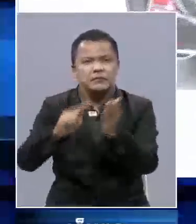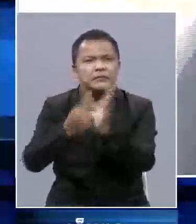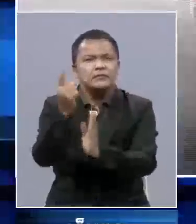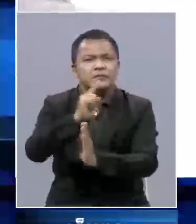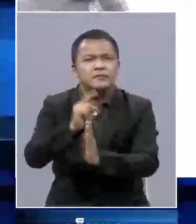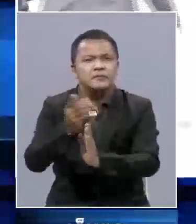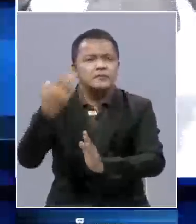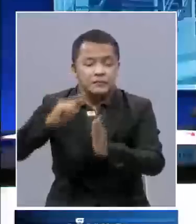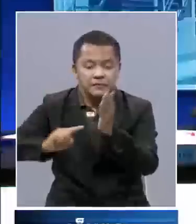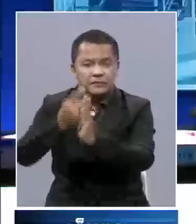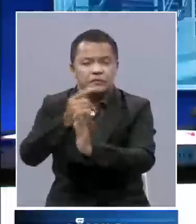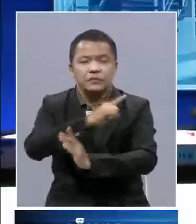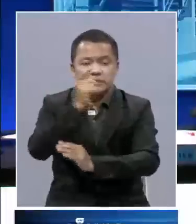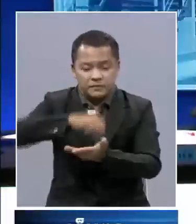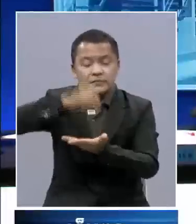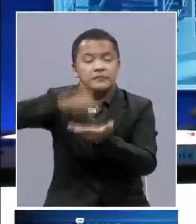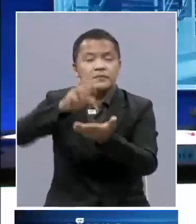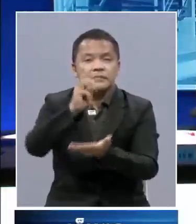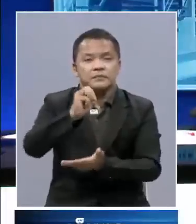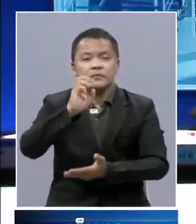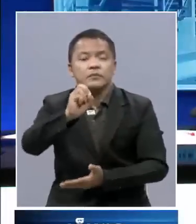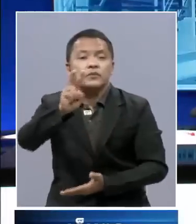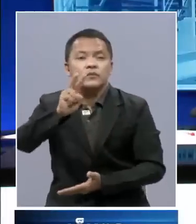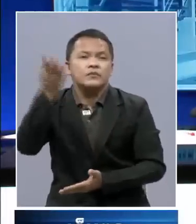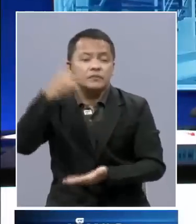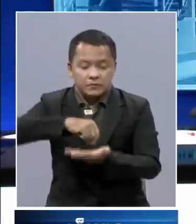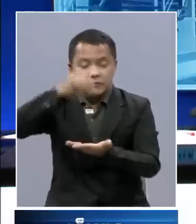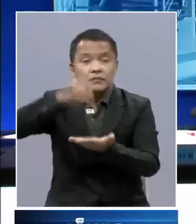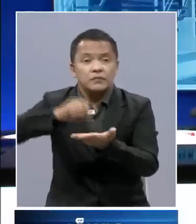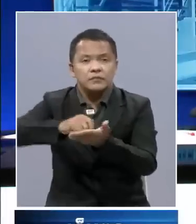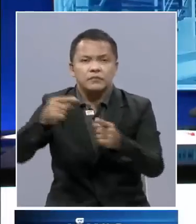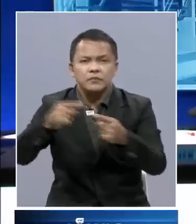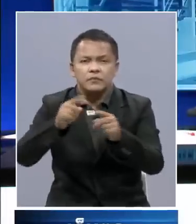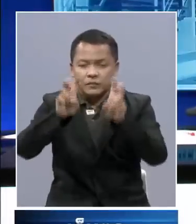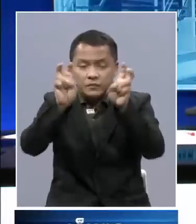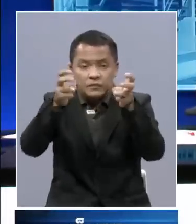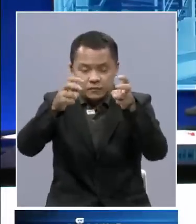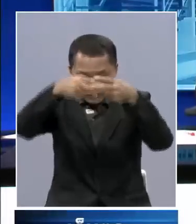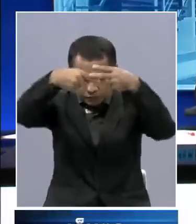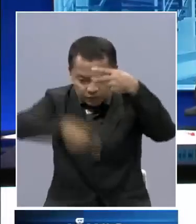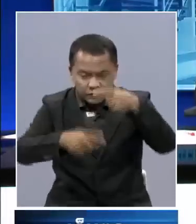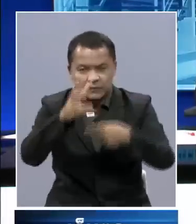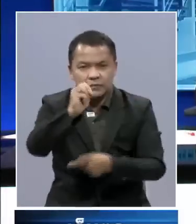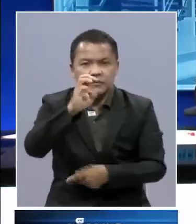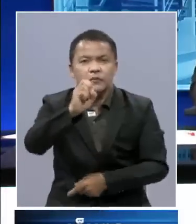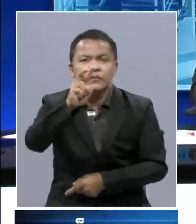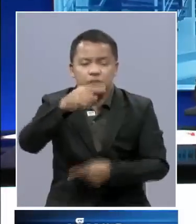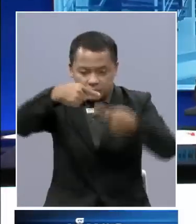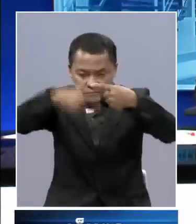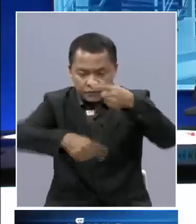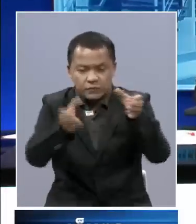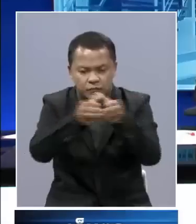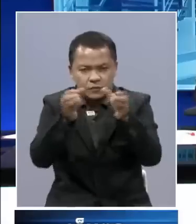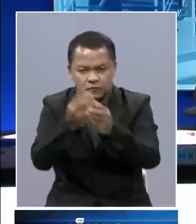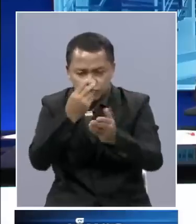ให้เห็นมาตั้งแต่วันที่เซ็น MOU กันแล้วอะครับเรื่องของประเด็นในเนื้อหา MOU ที่ดูเหมือนว่าแต่ละพรรคเ